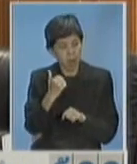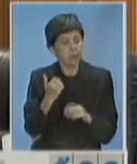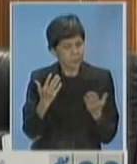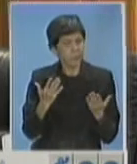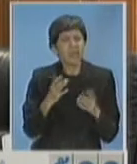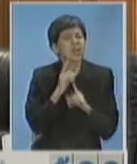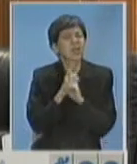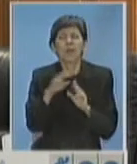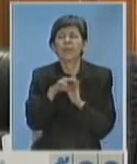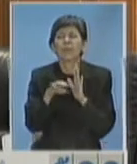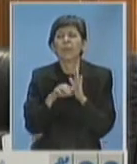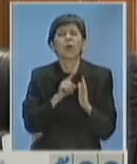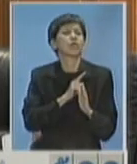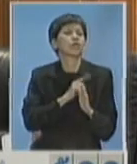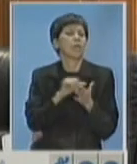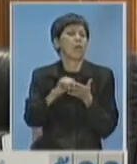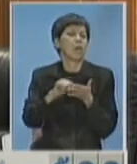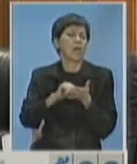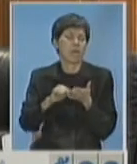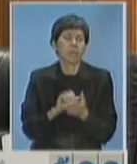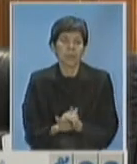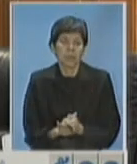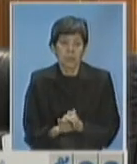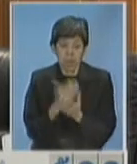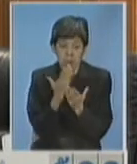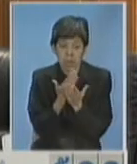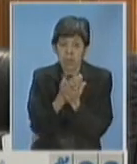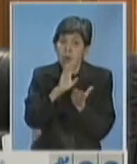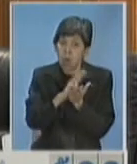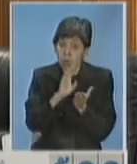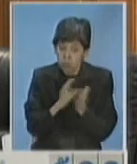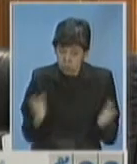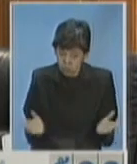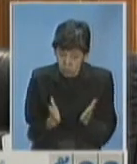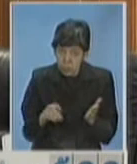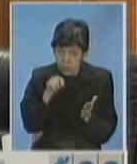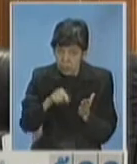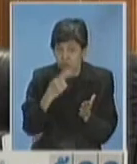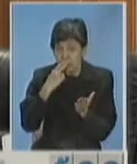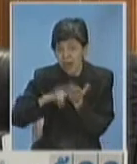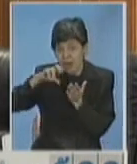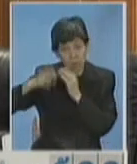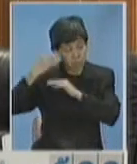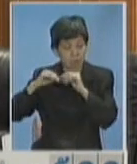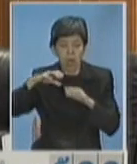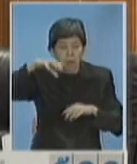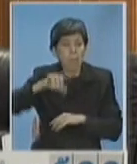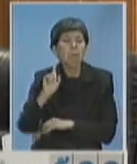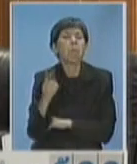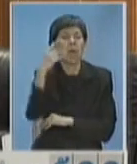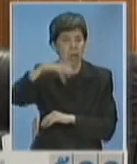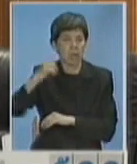ค่นั้นตามที่หน่วยงานมีการแปรยติมาเนื่องจากว่ากองทุนส่งเสริมจดหมายเหตุนั้นก็เป็นการจัดตั้งปีแรกน